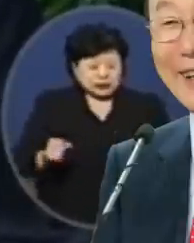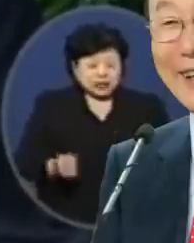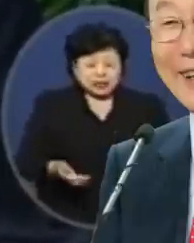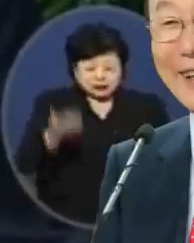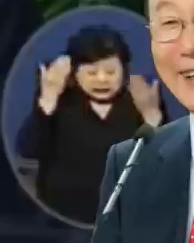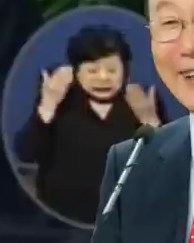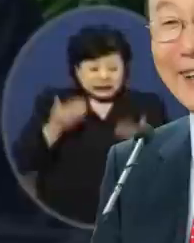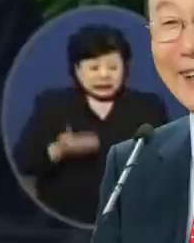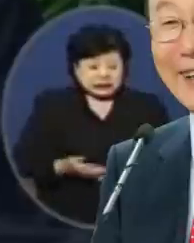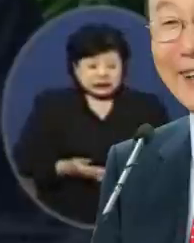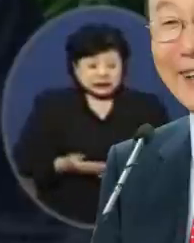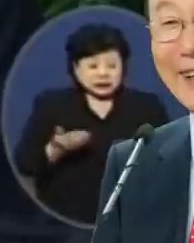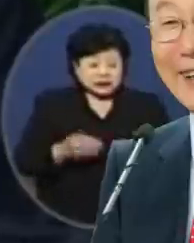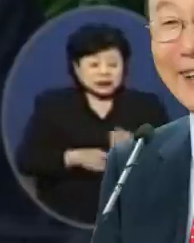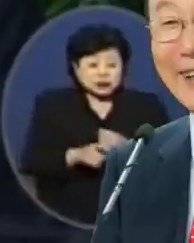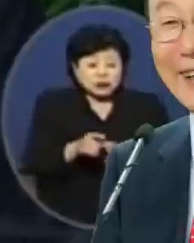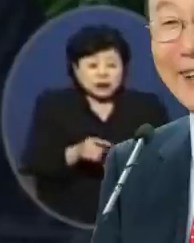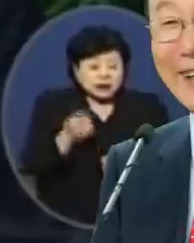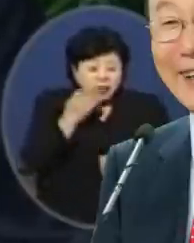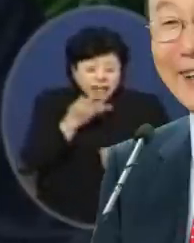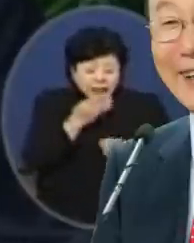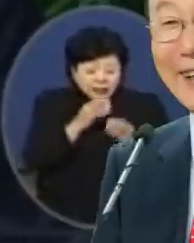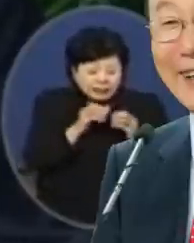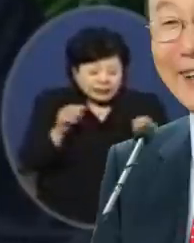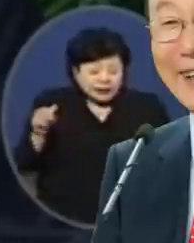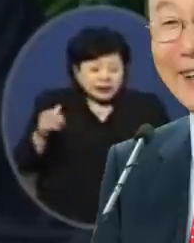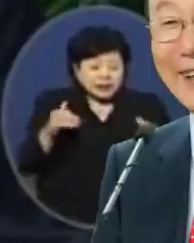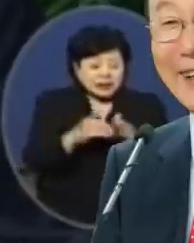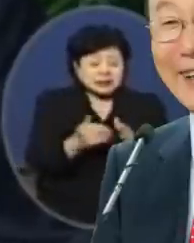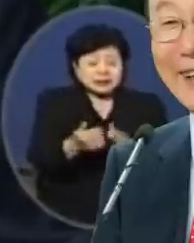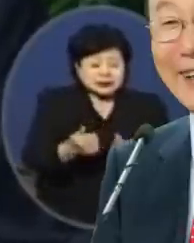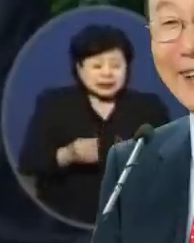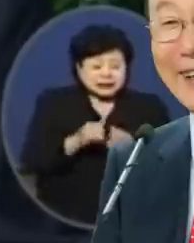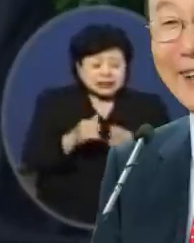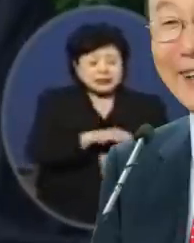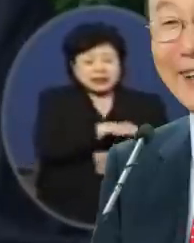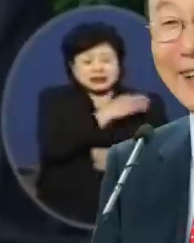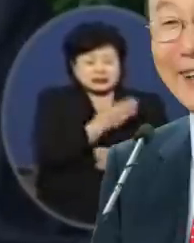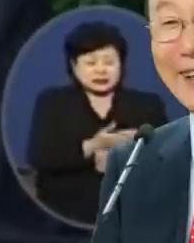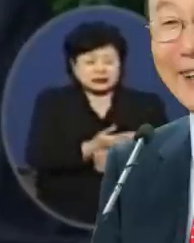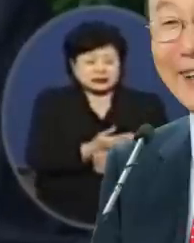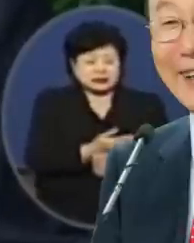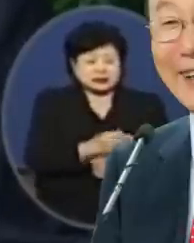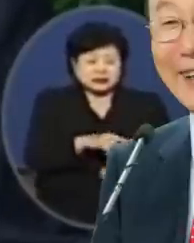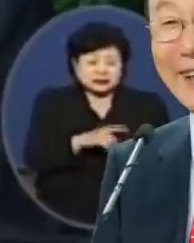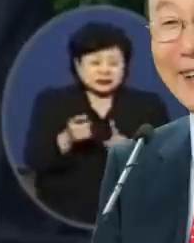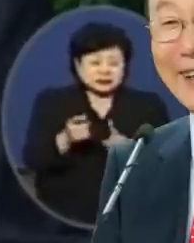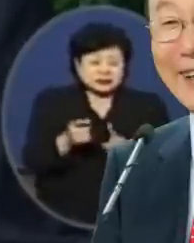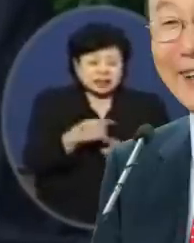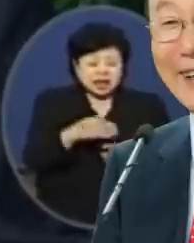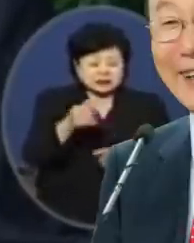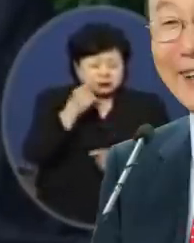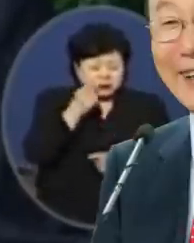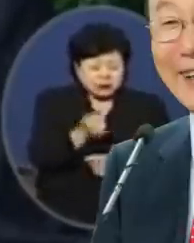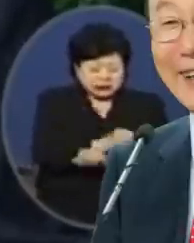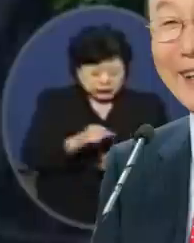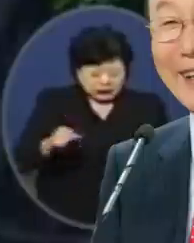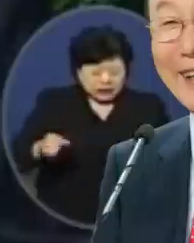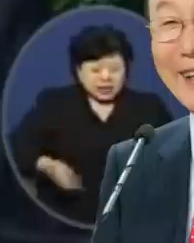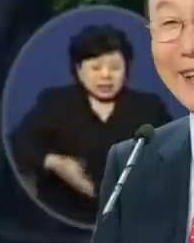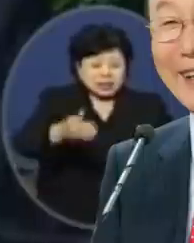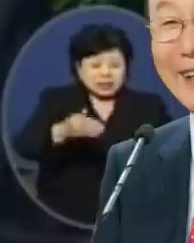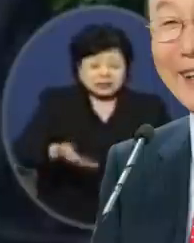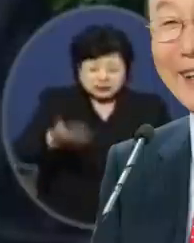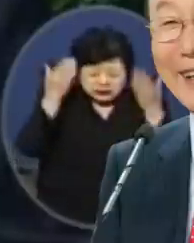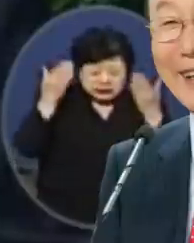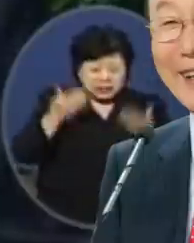지나겠느냐. 젖과 꿀이 흐르는 가나안 땅에 이르기 전에 인간의 능력으로는 살아서 나갈 수가 없는 광야를 지나게